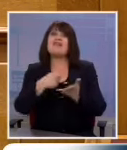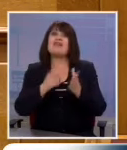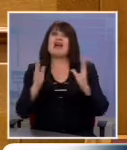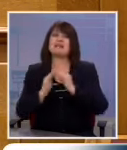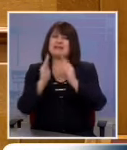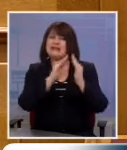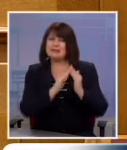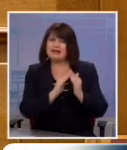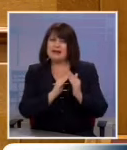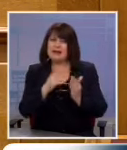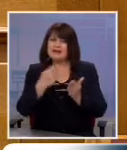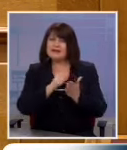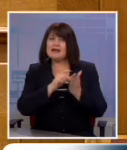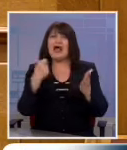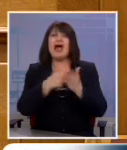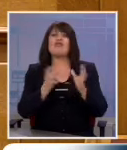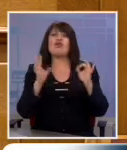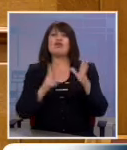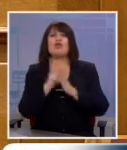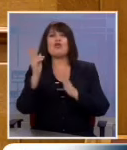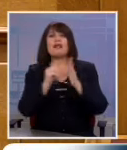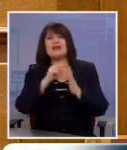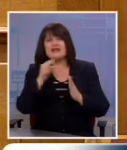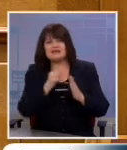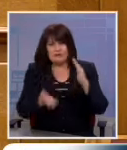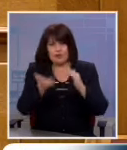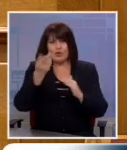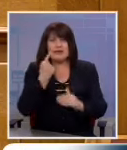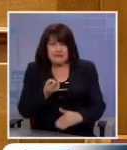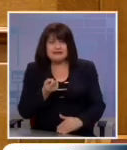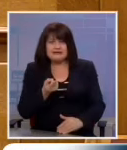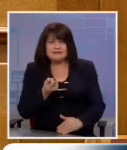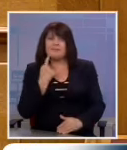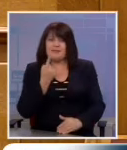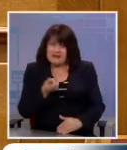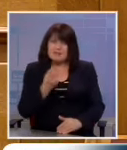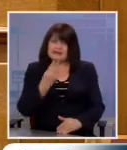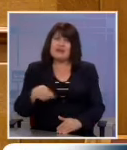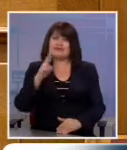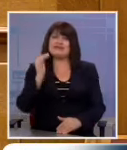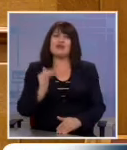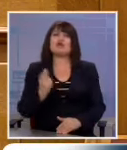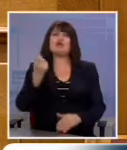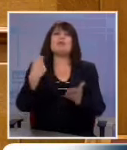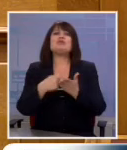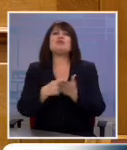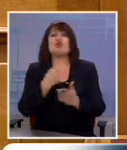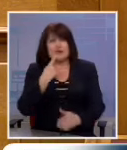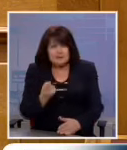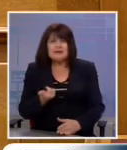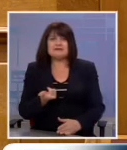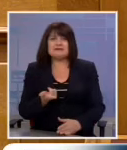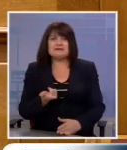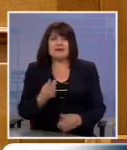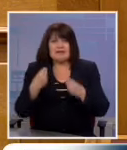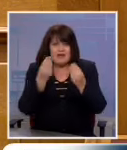Τους είπατε ότι θα επαναφέρετε το αφορολόγητο συντόκλιση 12.000 ευρώ. Τους είπατε ότι θα αυξήσετε τον κατώτατο μισθό. Τους είπατε